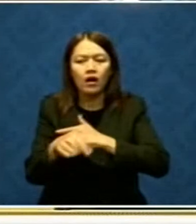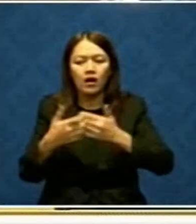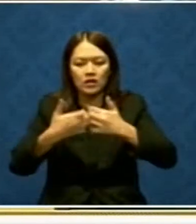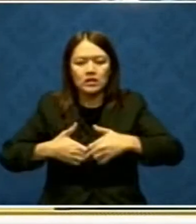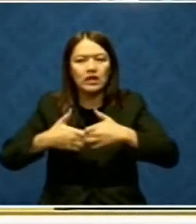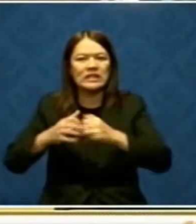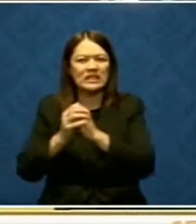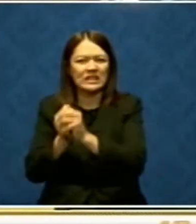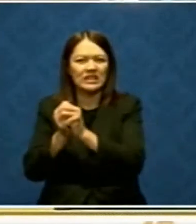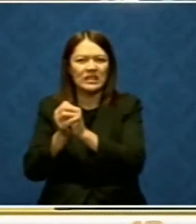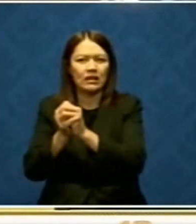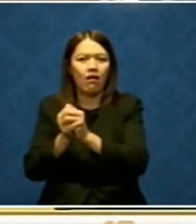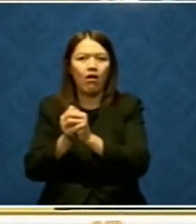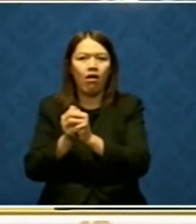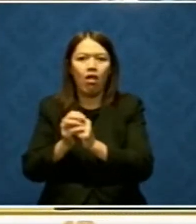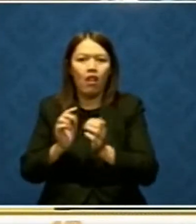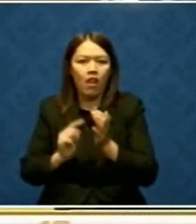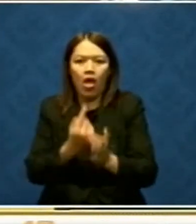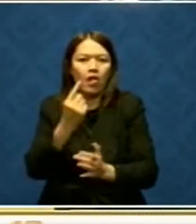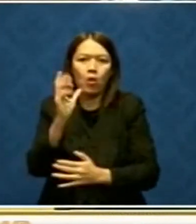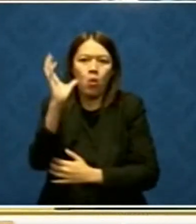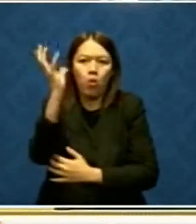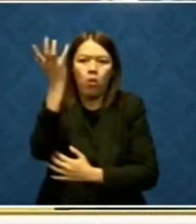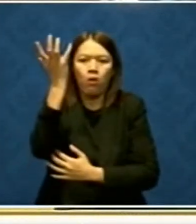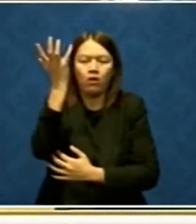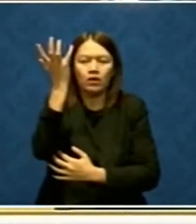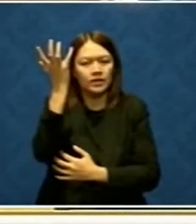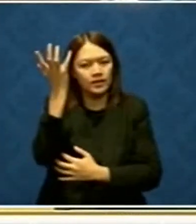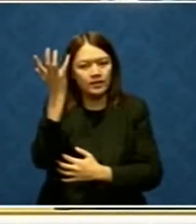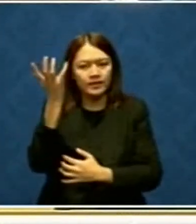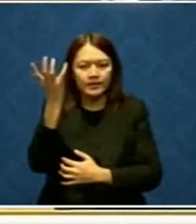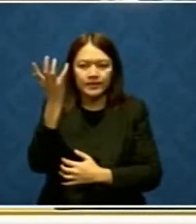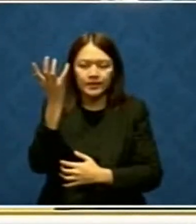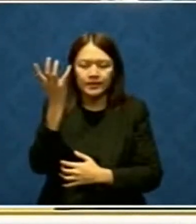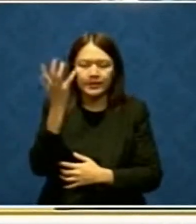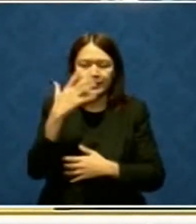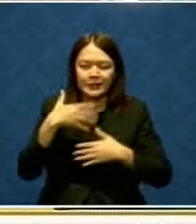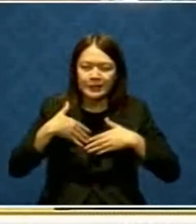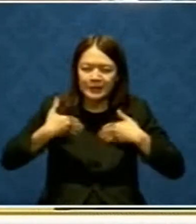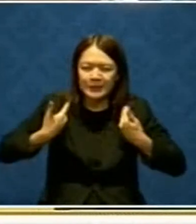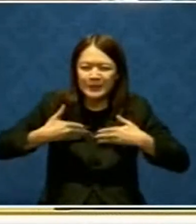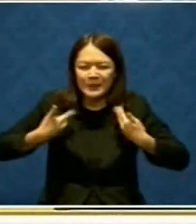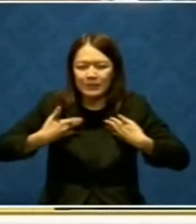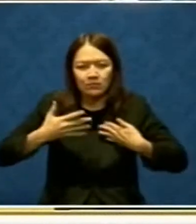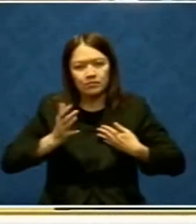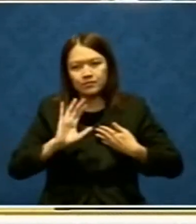ต์จีนลำแรกของโลกนะครับมันไม่ได้น่าชื่นชมเลยนะครับ